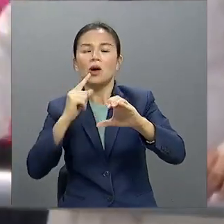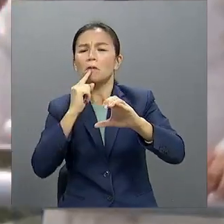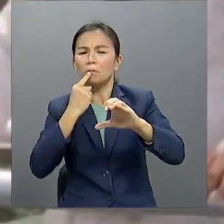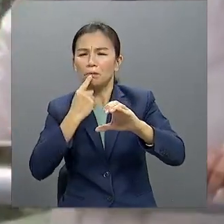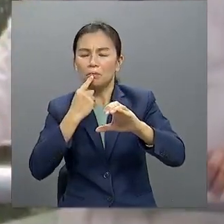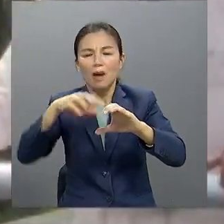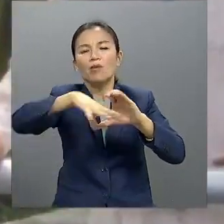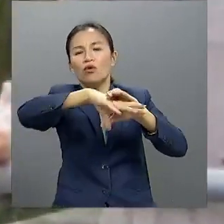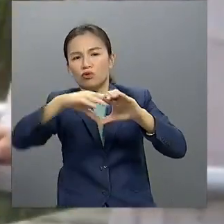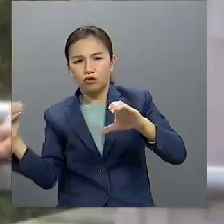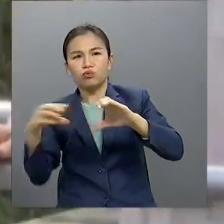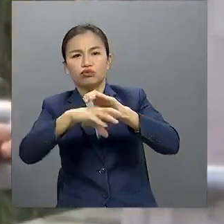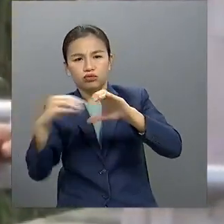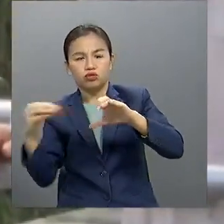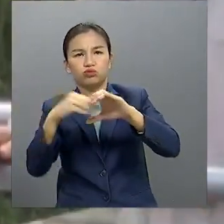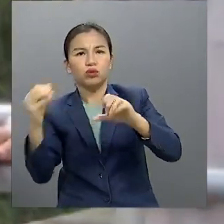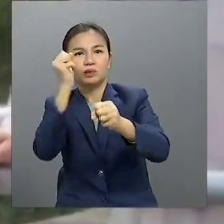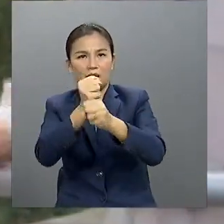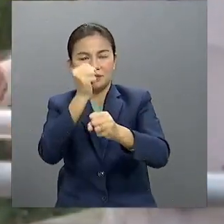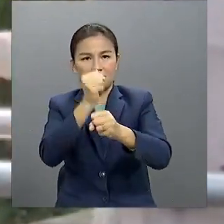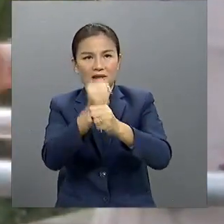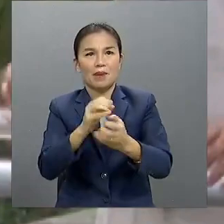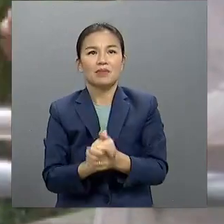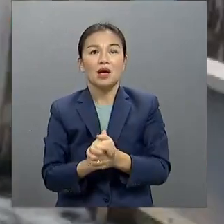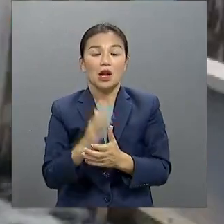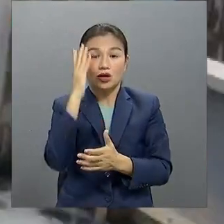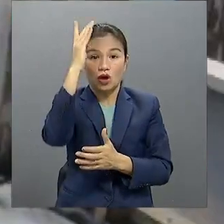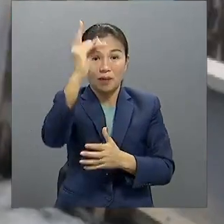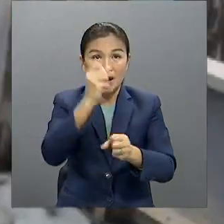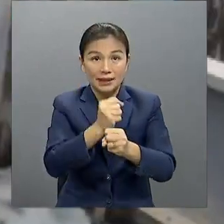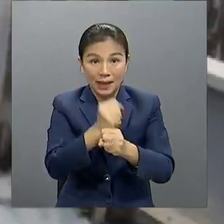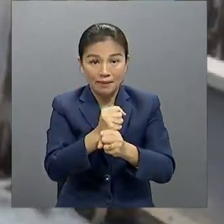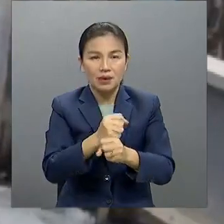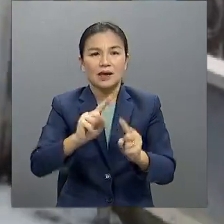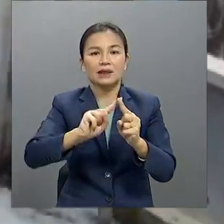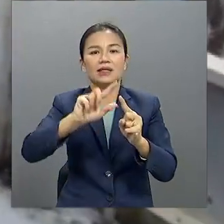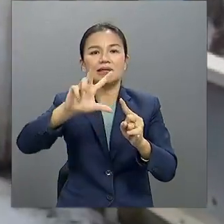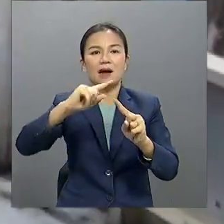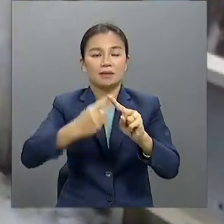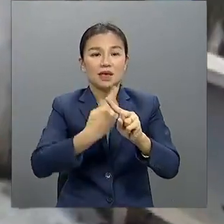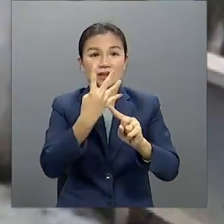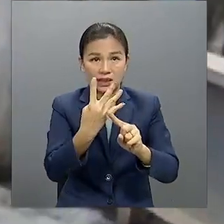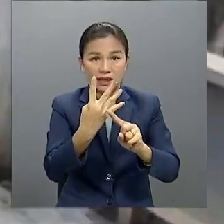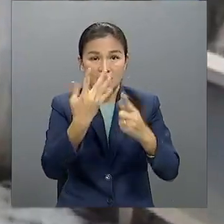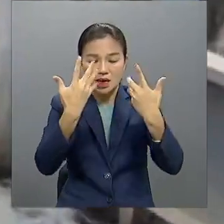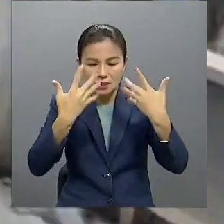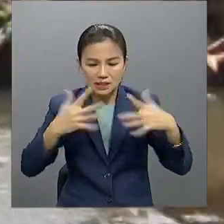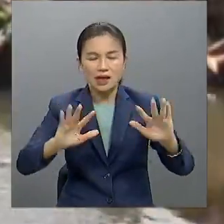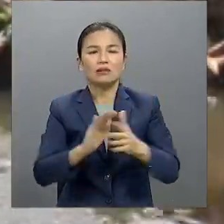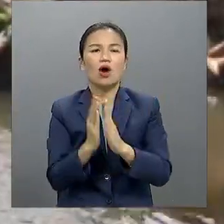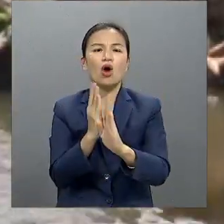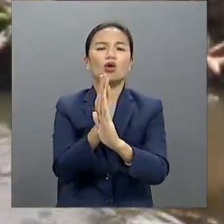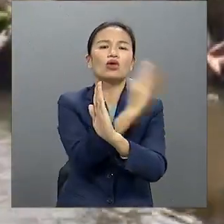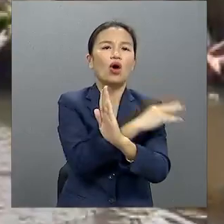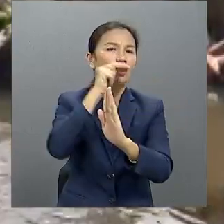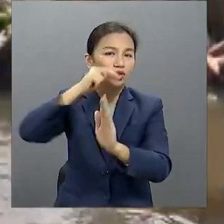การซ่อมบำรุงประตูระบายน้ำที่รั่วก็จะเริ่มดำเนินการก็วันที่3เมษายนคาดว่าจะเสร็จก่อนสงกรานต์ละนานะคะเป็น